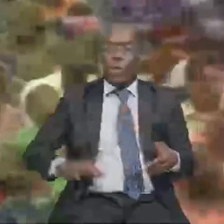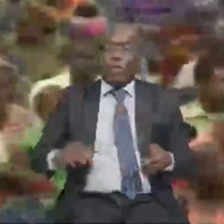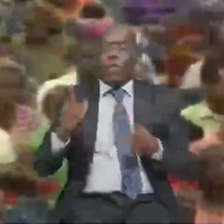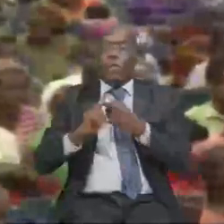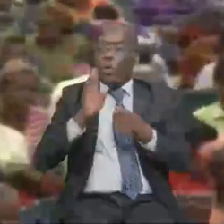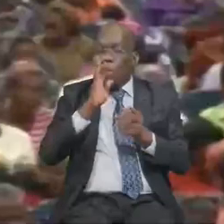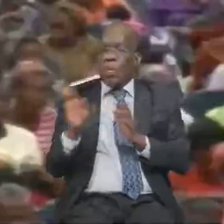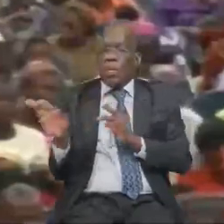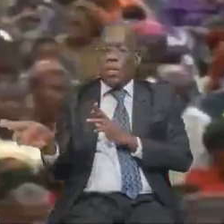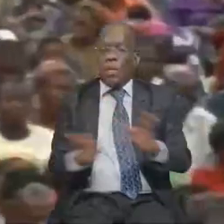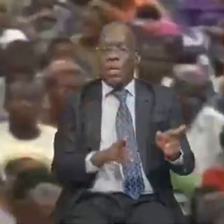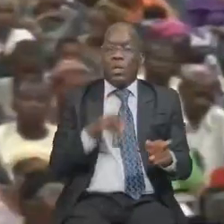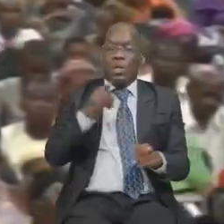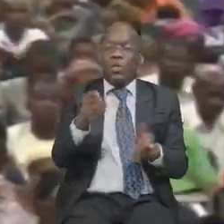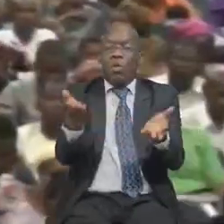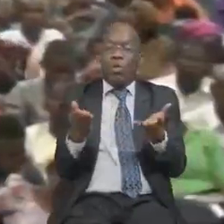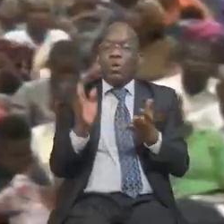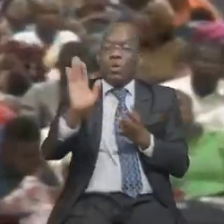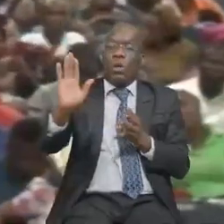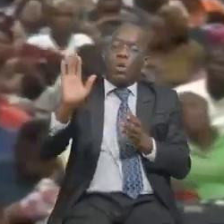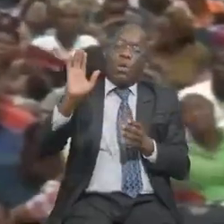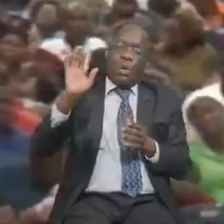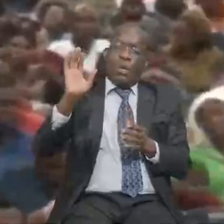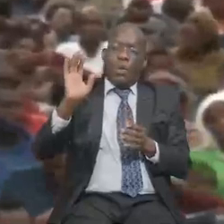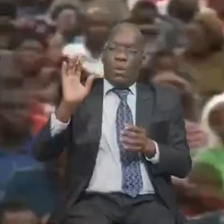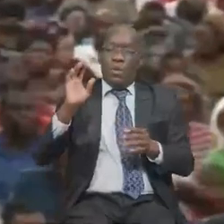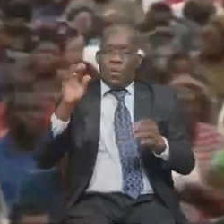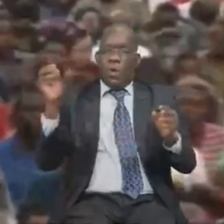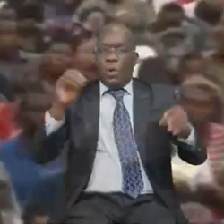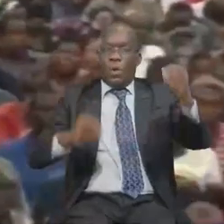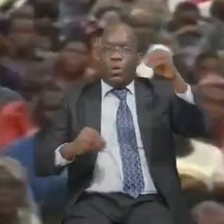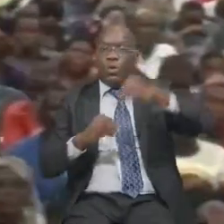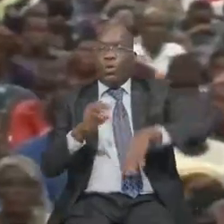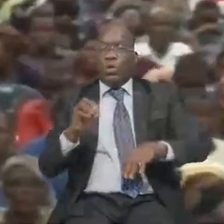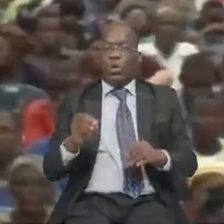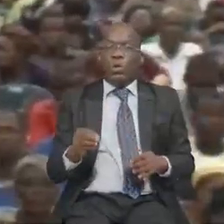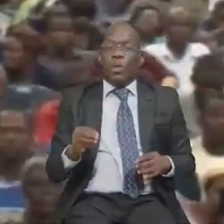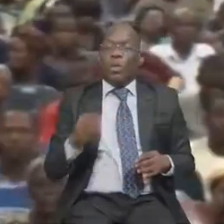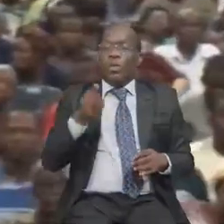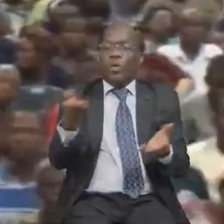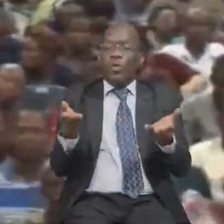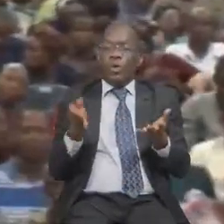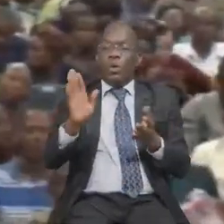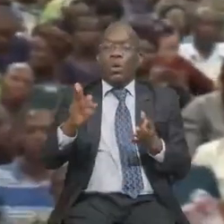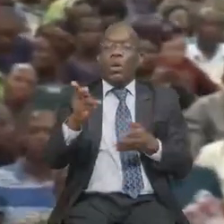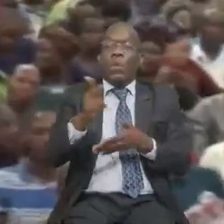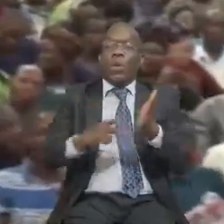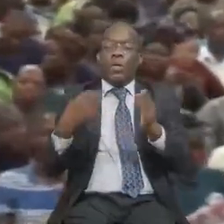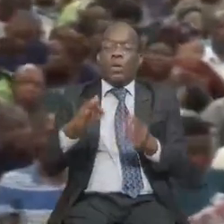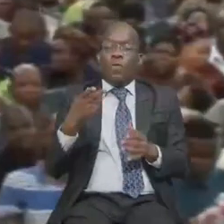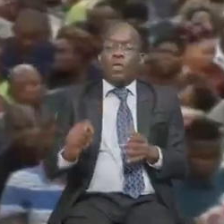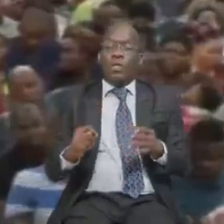Et tu veux que ta contribution, tu veux que la partie de ton ministère contribue quelque